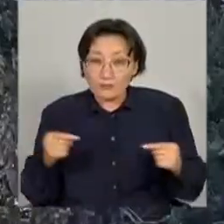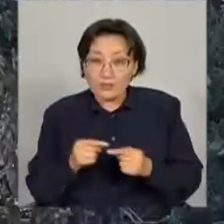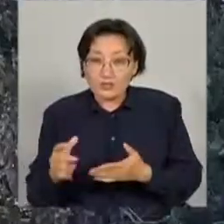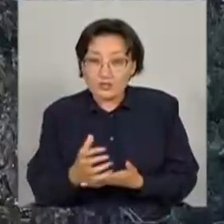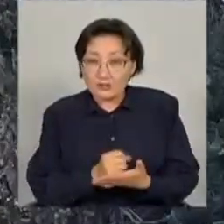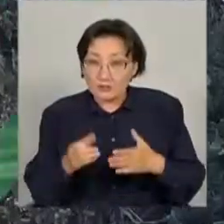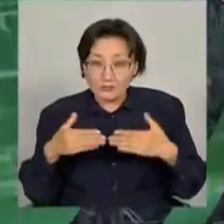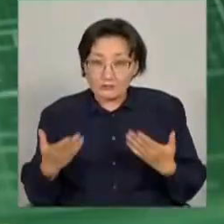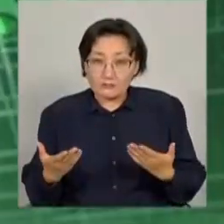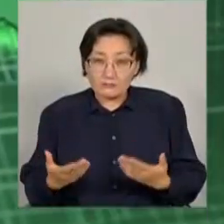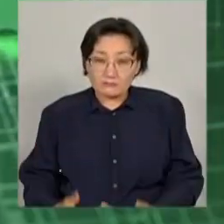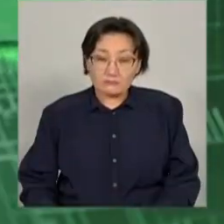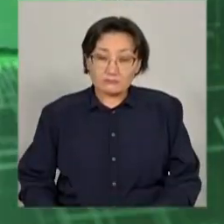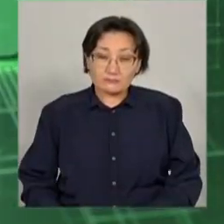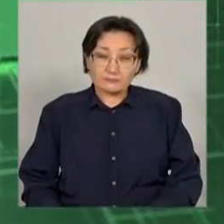Сәлден соң.